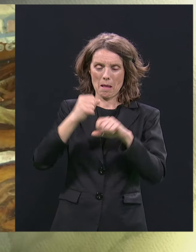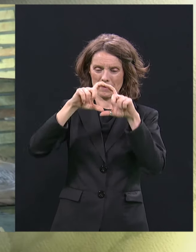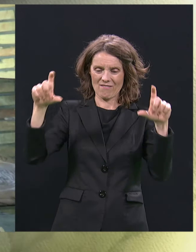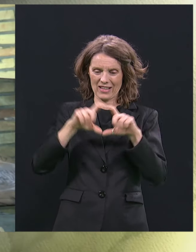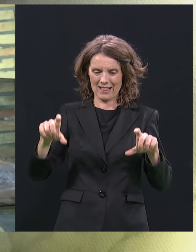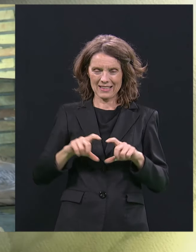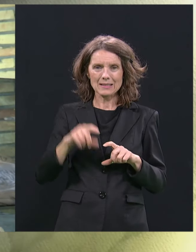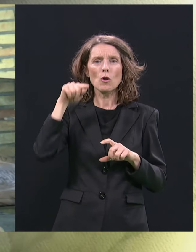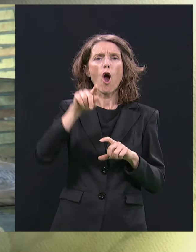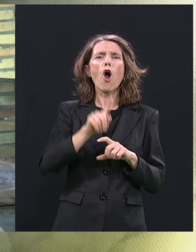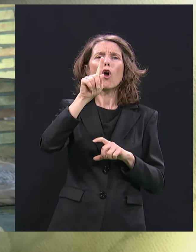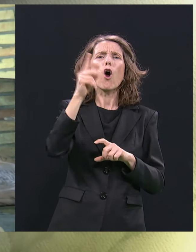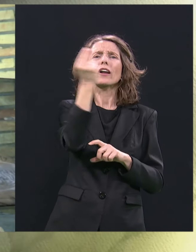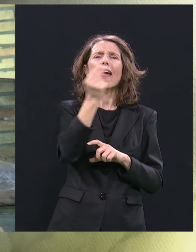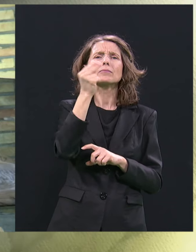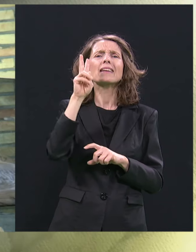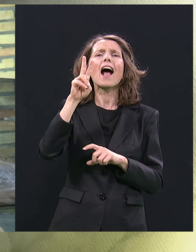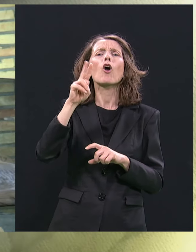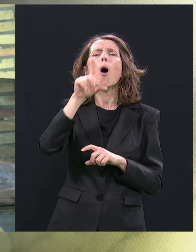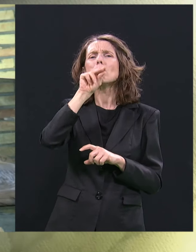A dole je grad kako je srušen iz